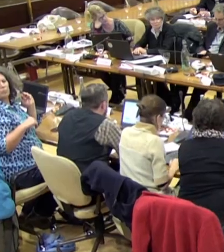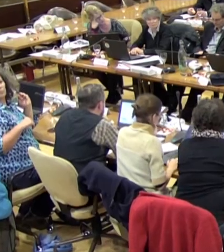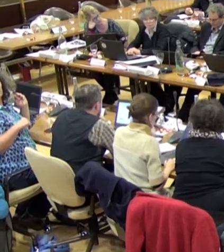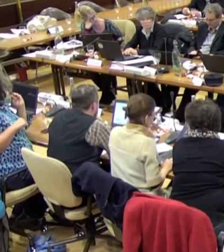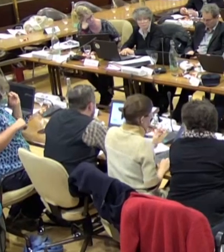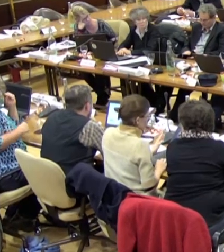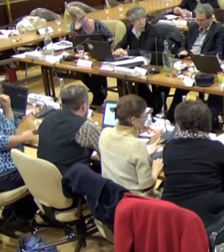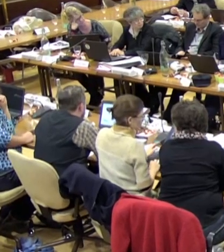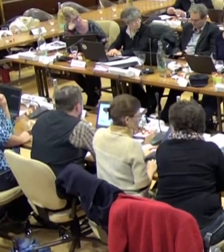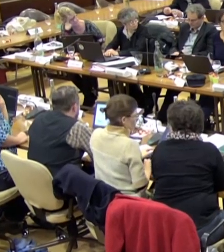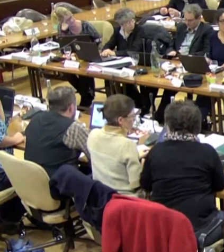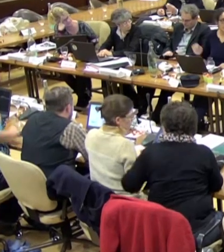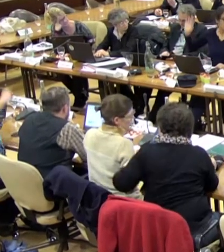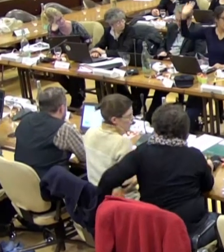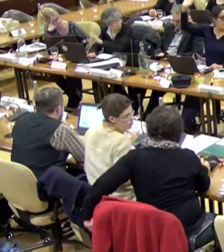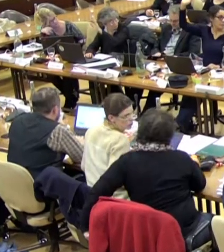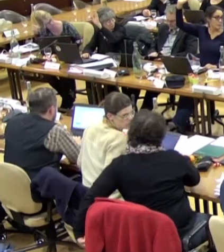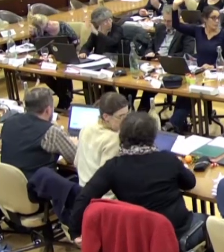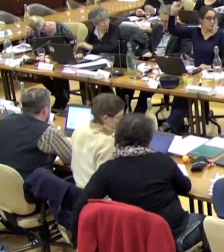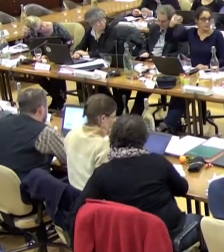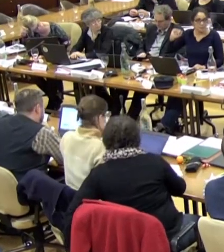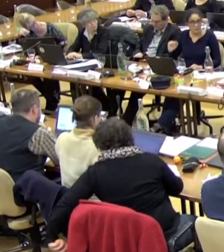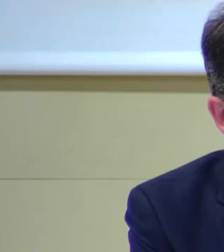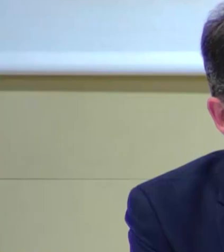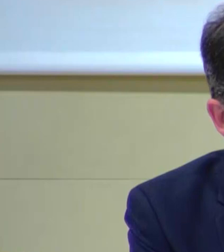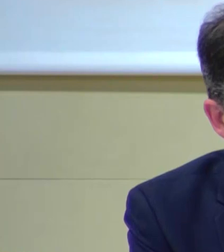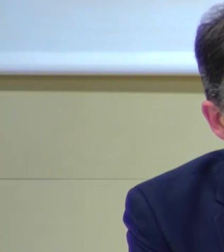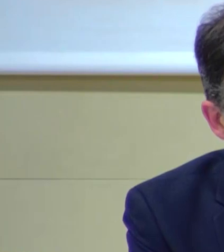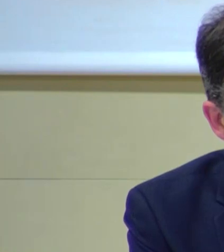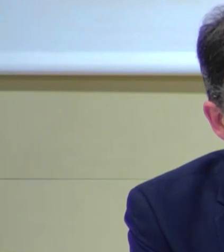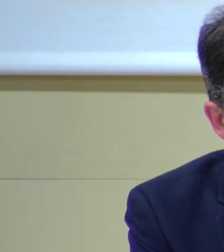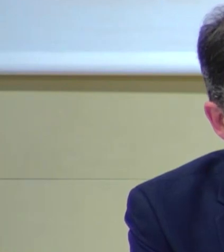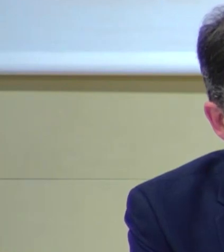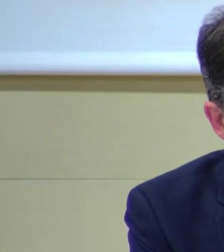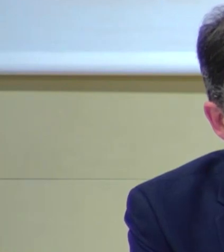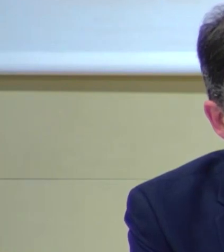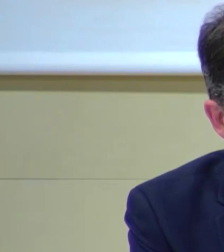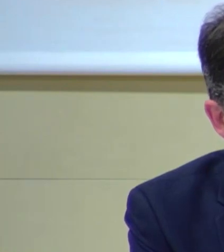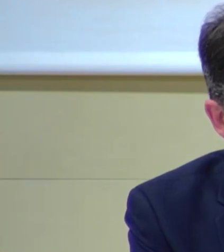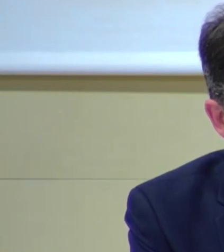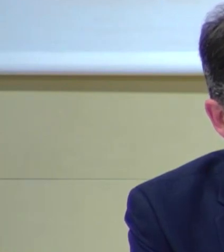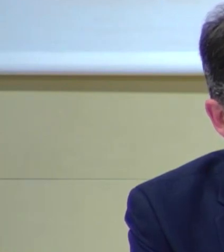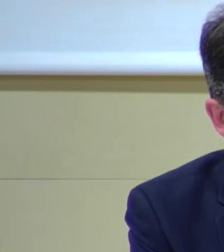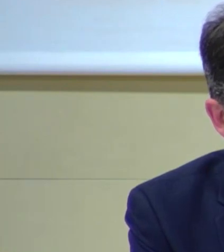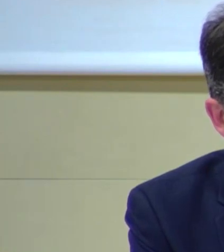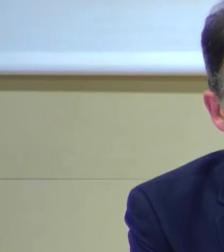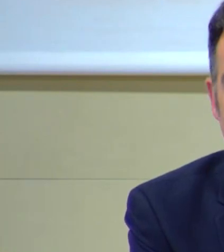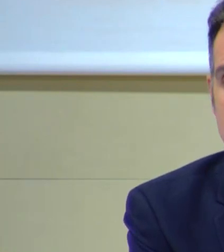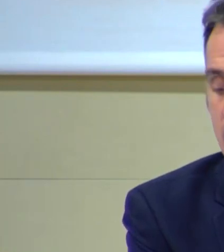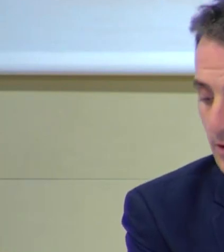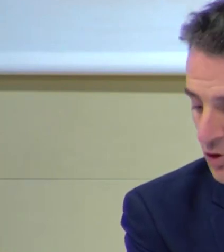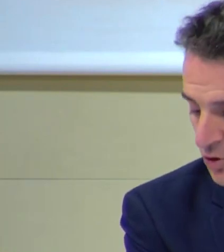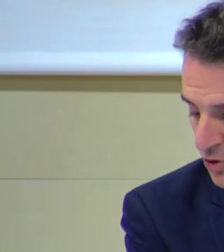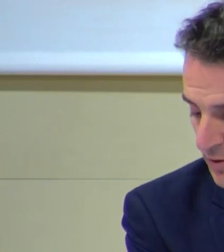qui s'abstient qui votent contre qui votent pour unanimité délibération adoptée nous passons aux finances délibération 70 solution de budget annexe